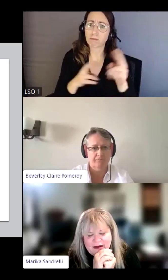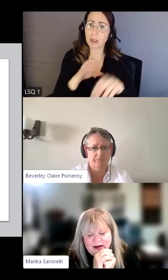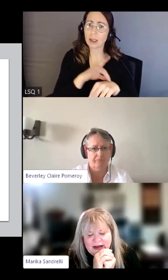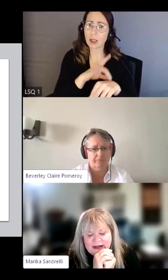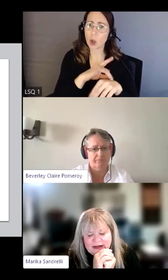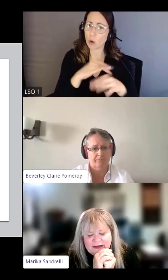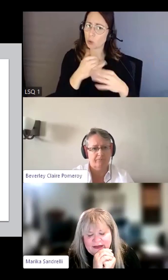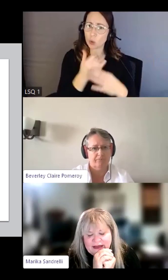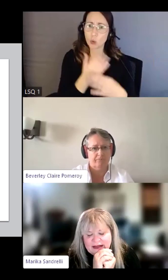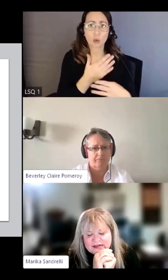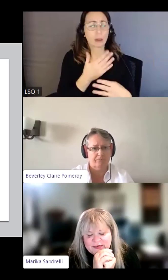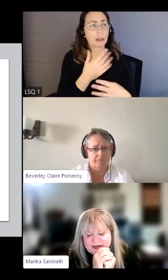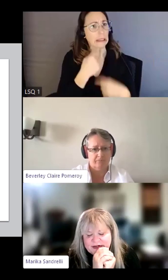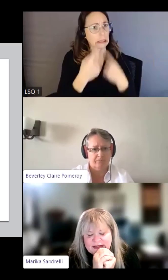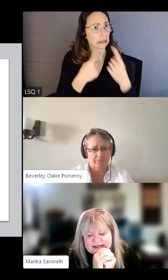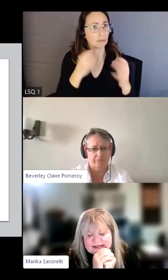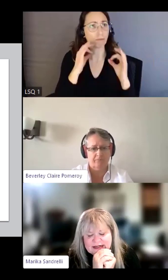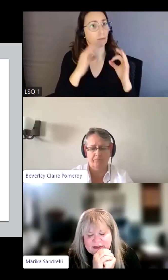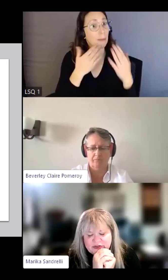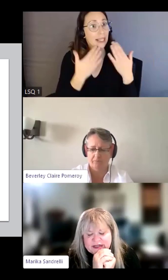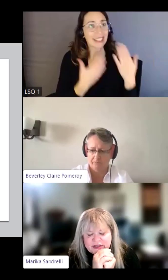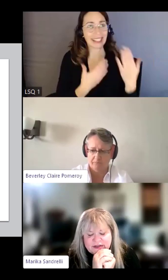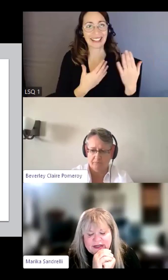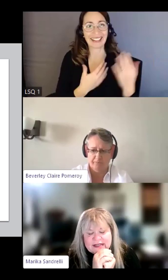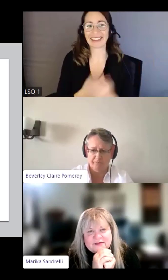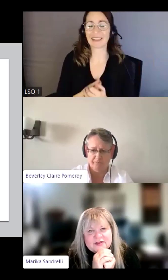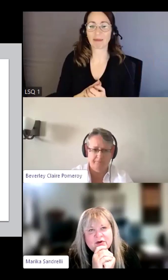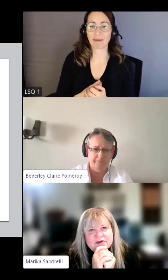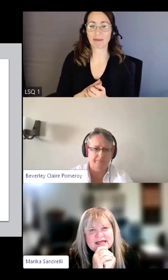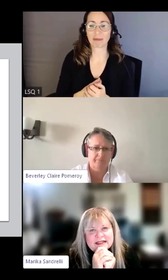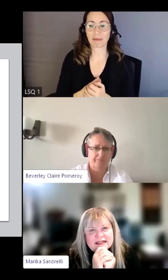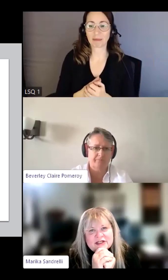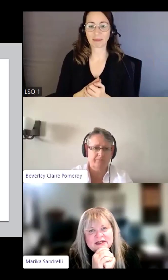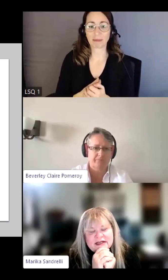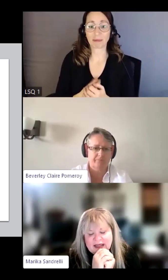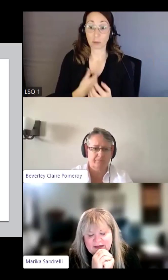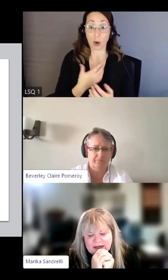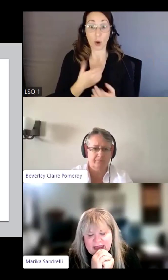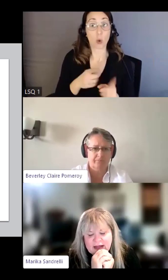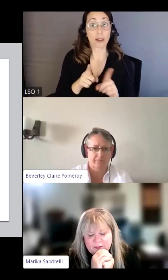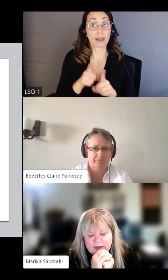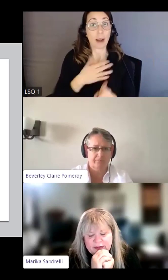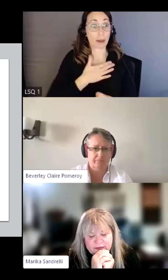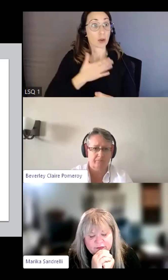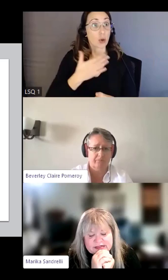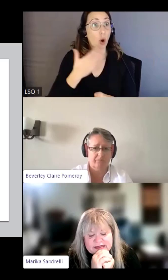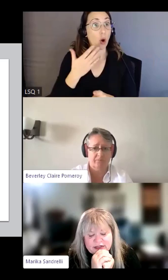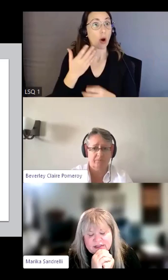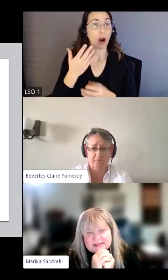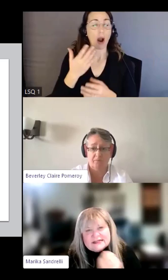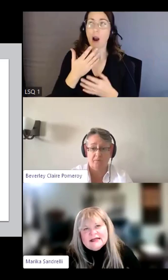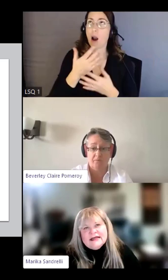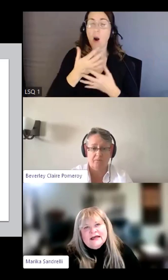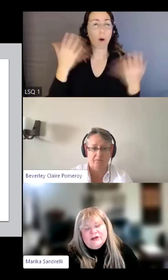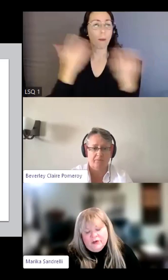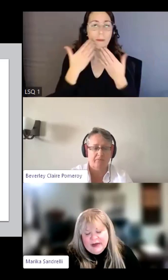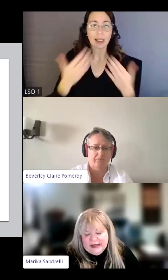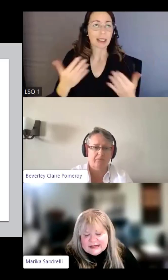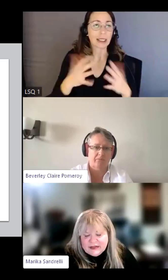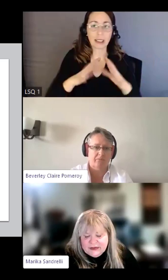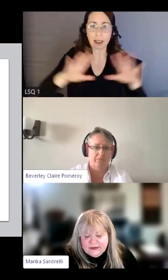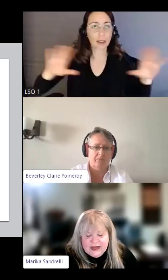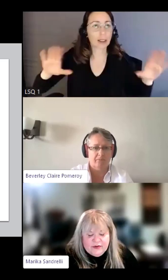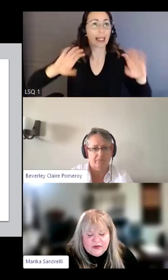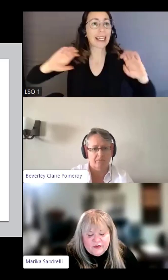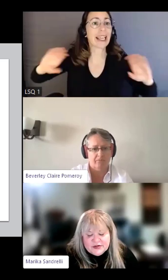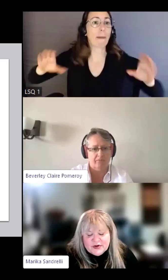Et j'aimerais aussi adresser un énorme merci à la grande équipe qui travaille en coulisses, ceux qui travaillent